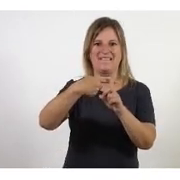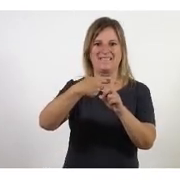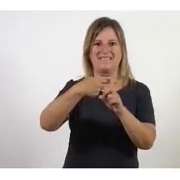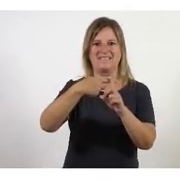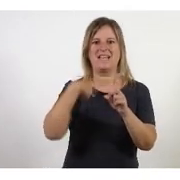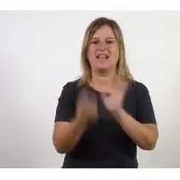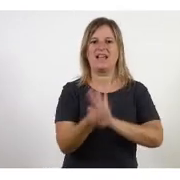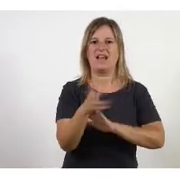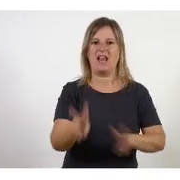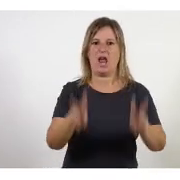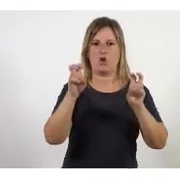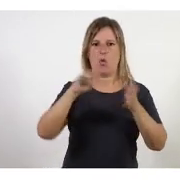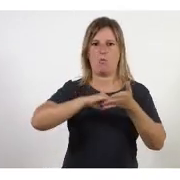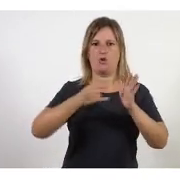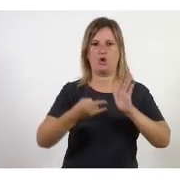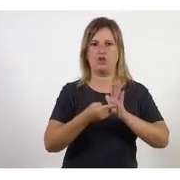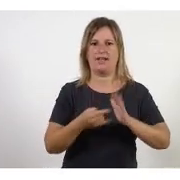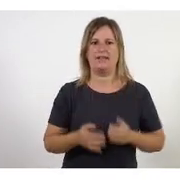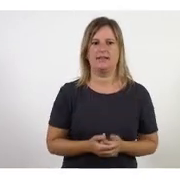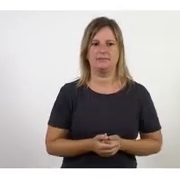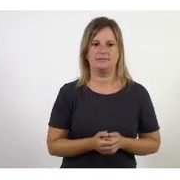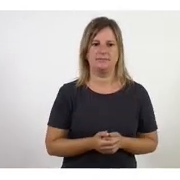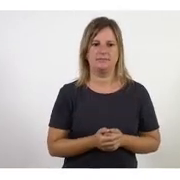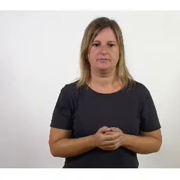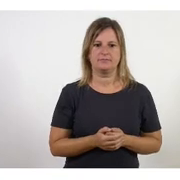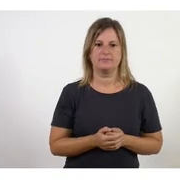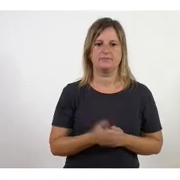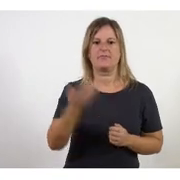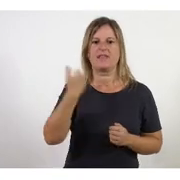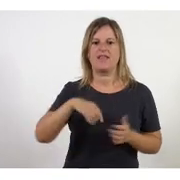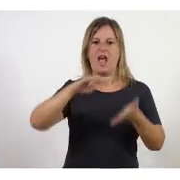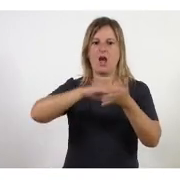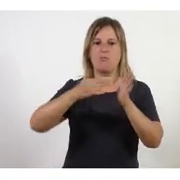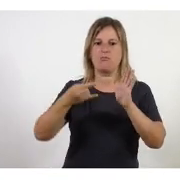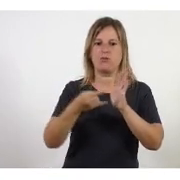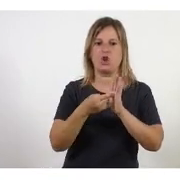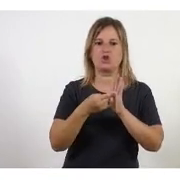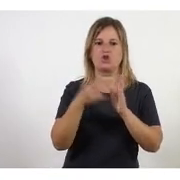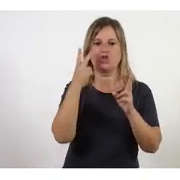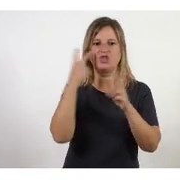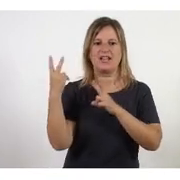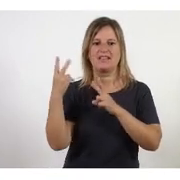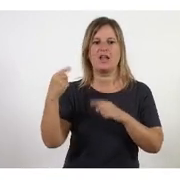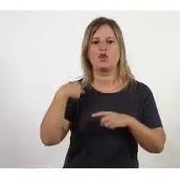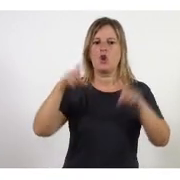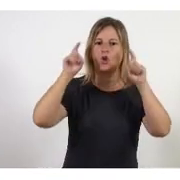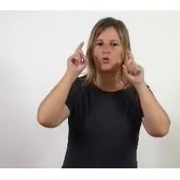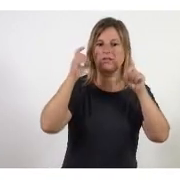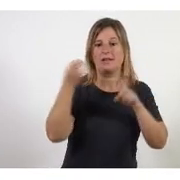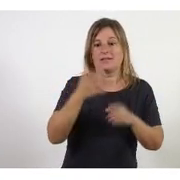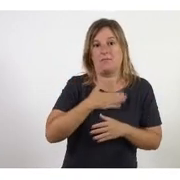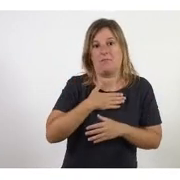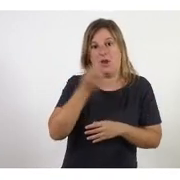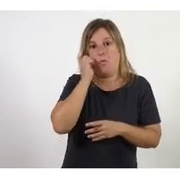projecte. Quan tenim el projecte, Jo que us recomano, esteu veient el meu